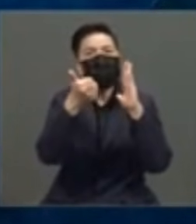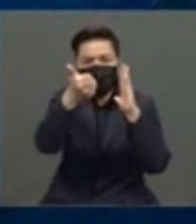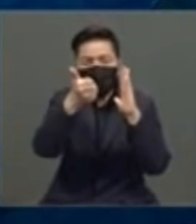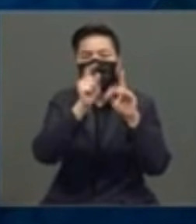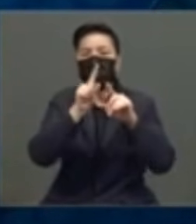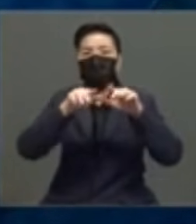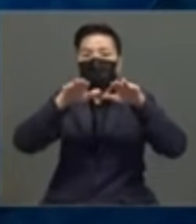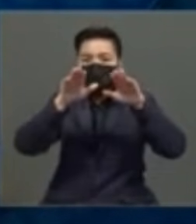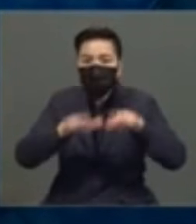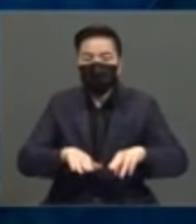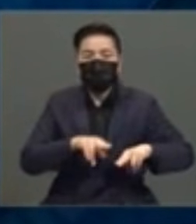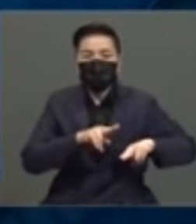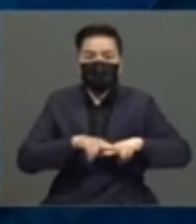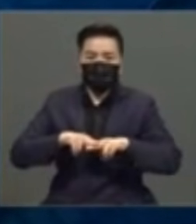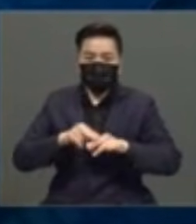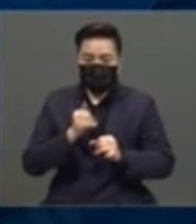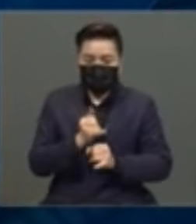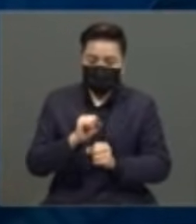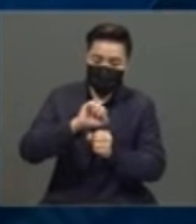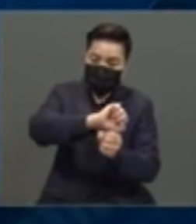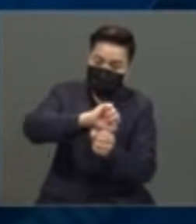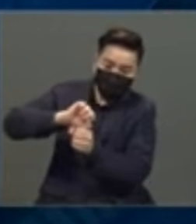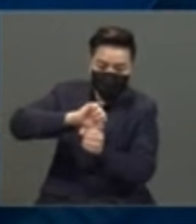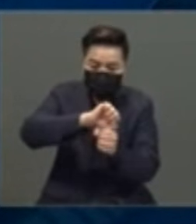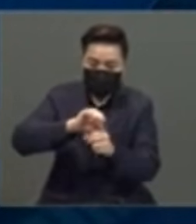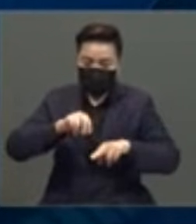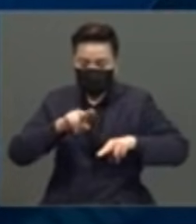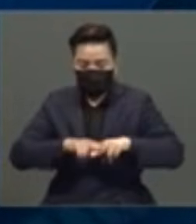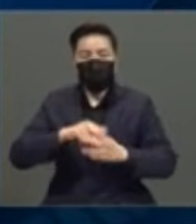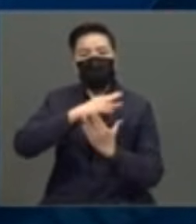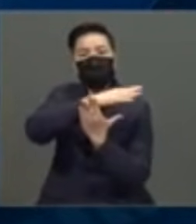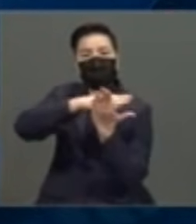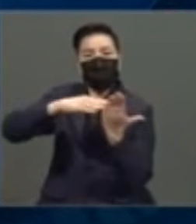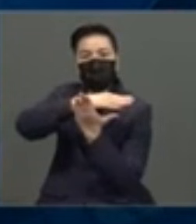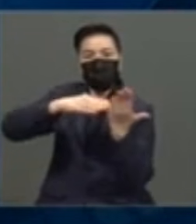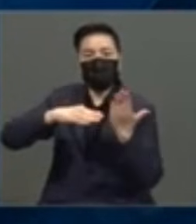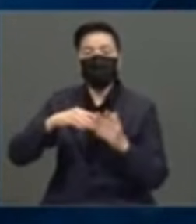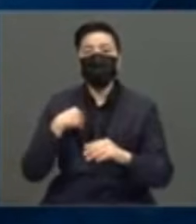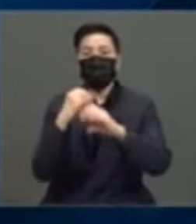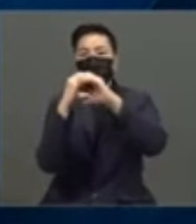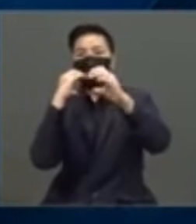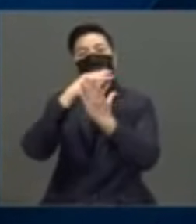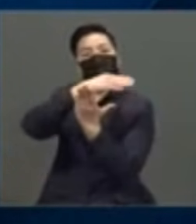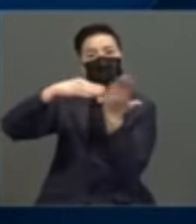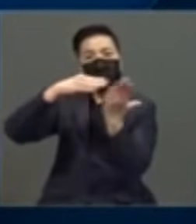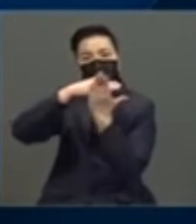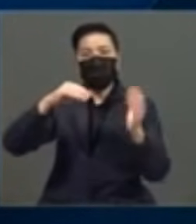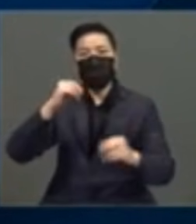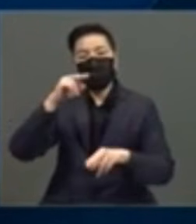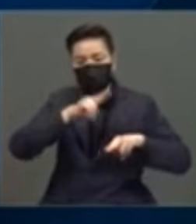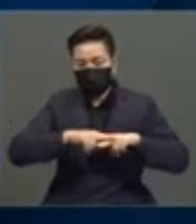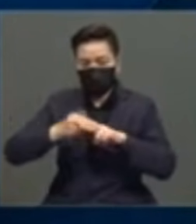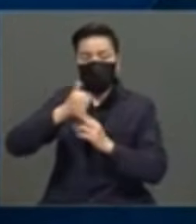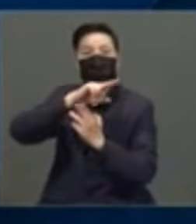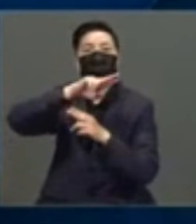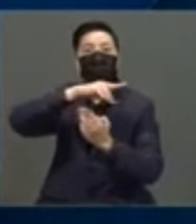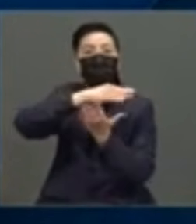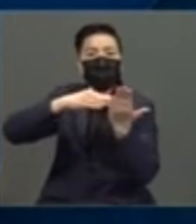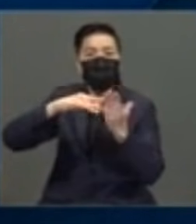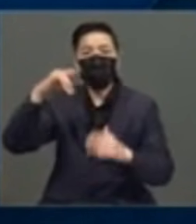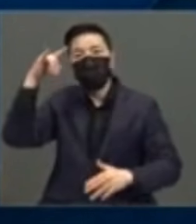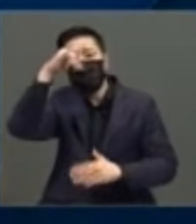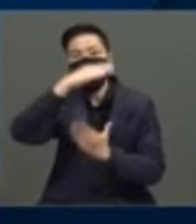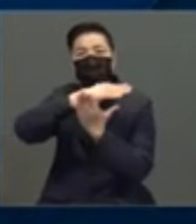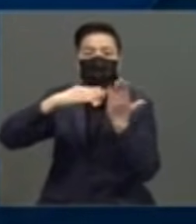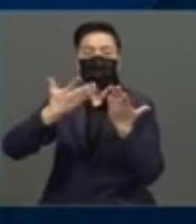แต่ต้องลดพื้นที่นะครับในการที่จะขนส่งลงไปเป็น 50% นะครับแต่ส่วน